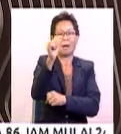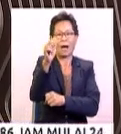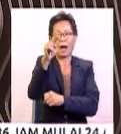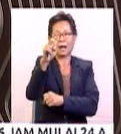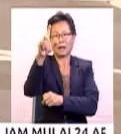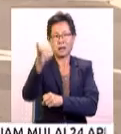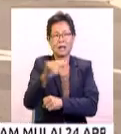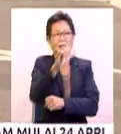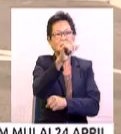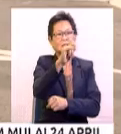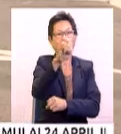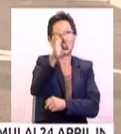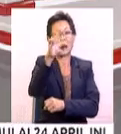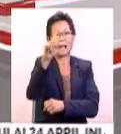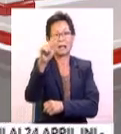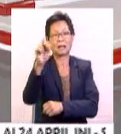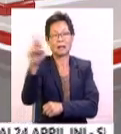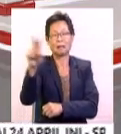Seletar, Singapura.